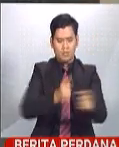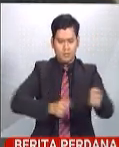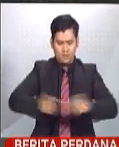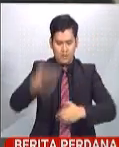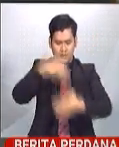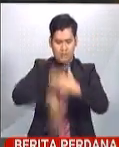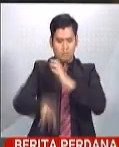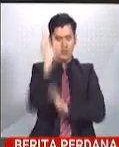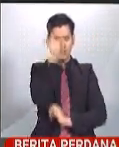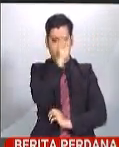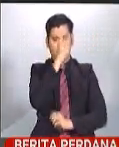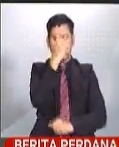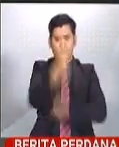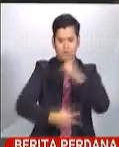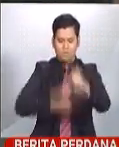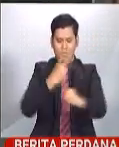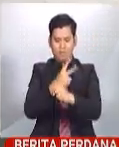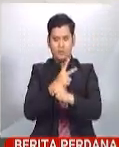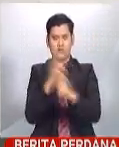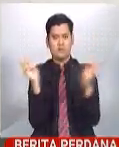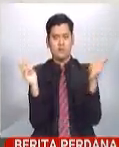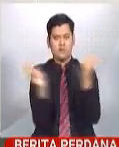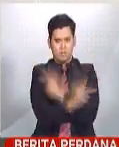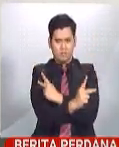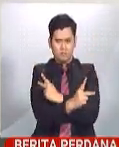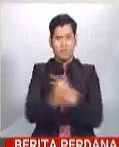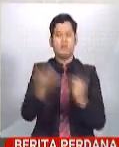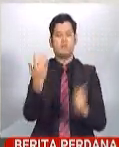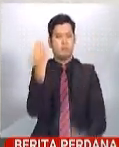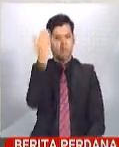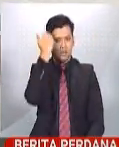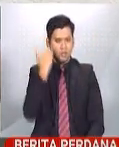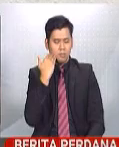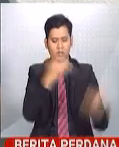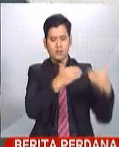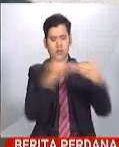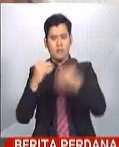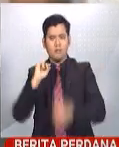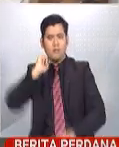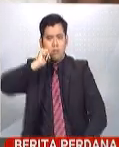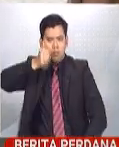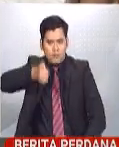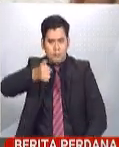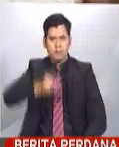dalam kerajaan setiap 2 tahun sekali. Perbicaraan bersambung esok.